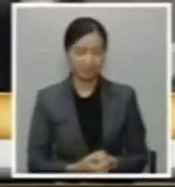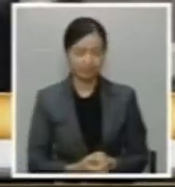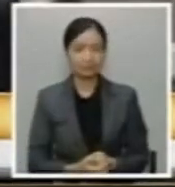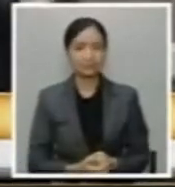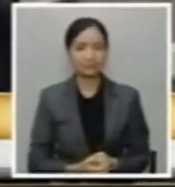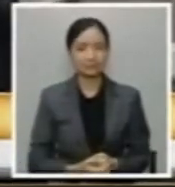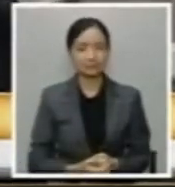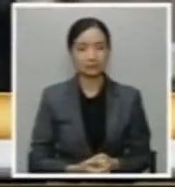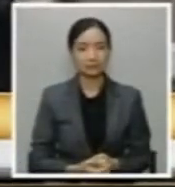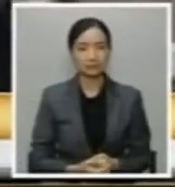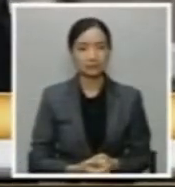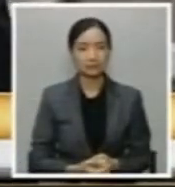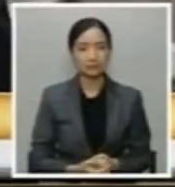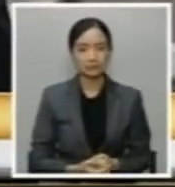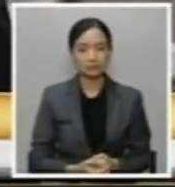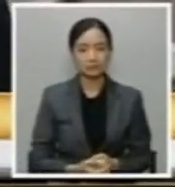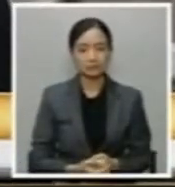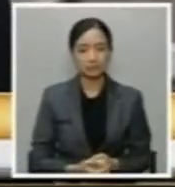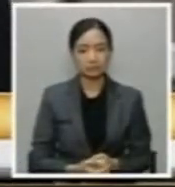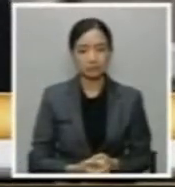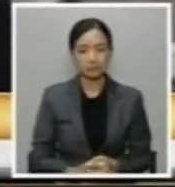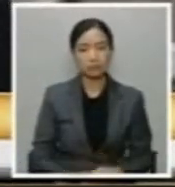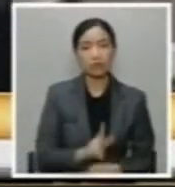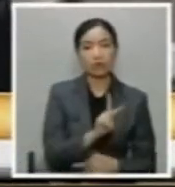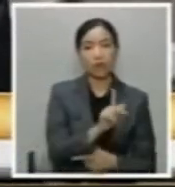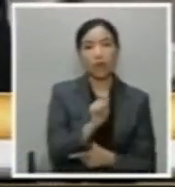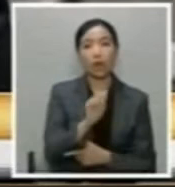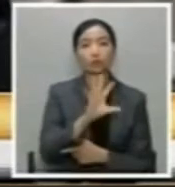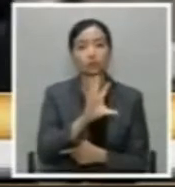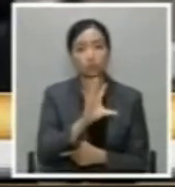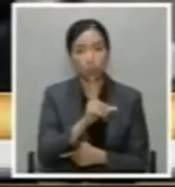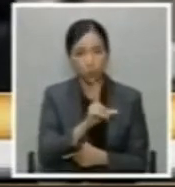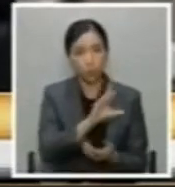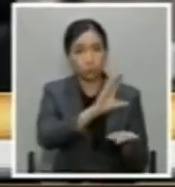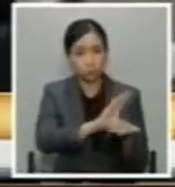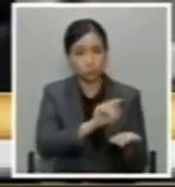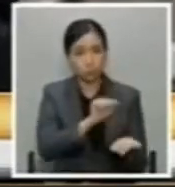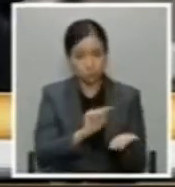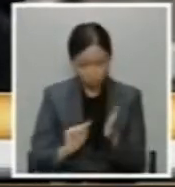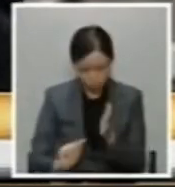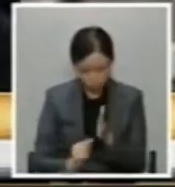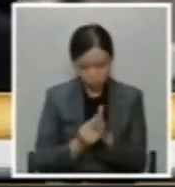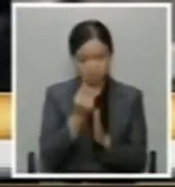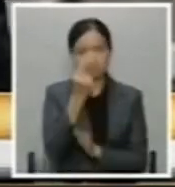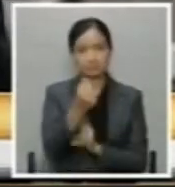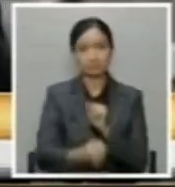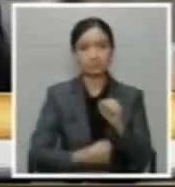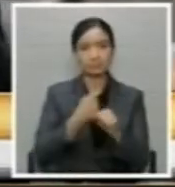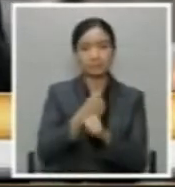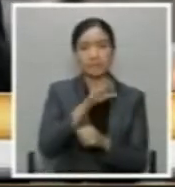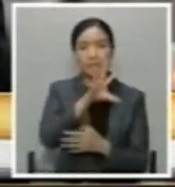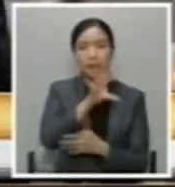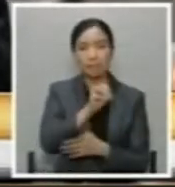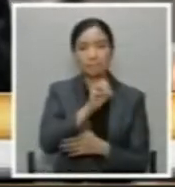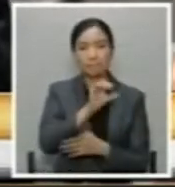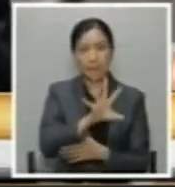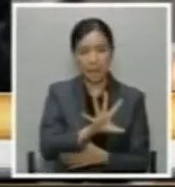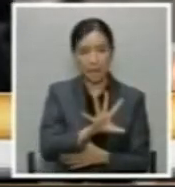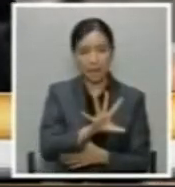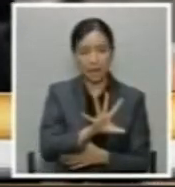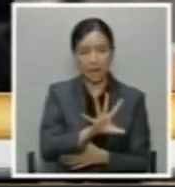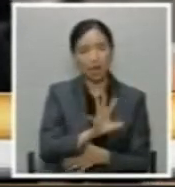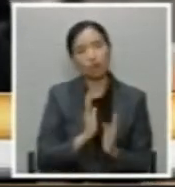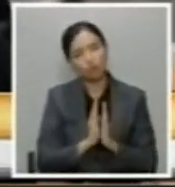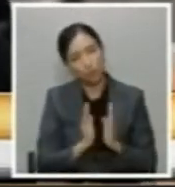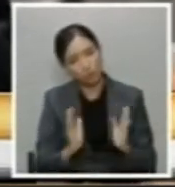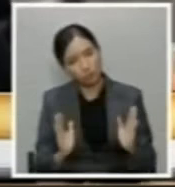กันในวันนี้กช.ความจริงควรที่จะได้เริ่มต้นตั้งแต่ปี55นะครับก็ต้องขอบคุณ